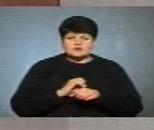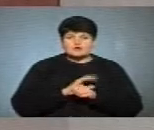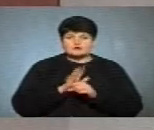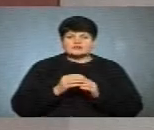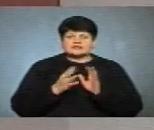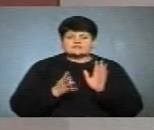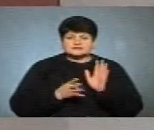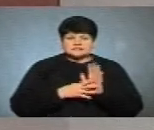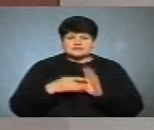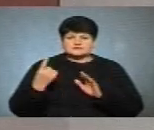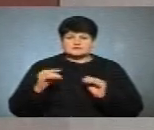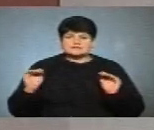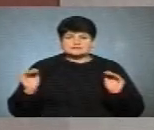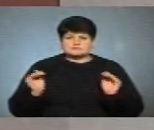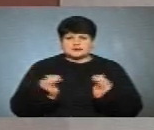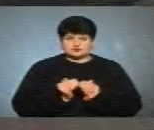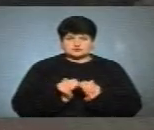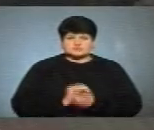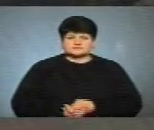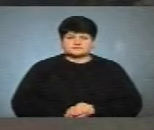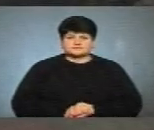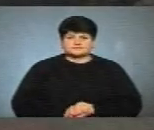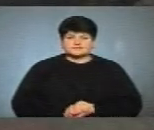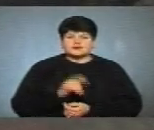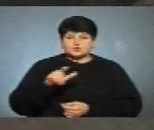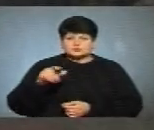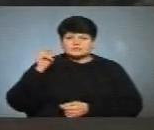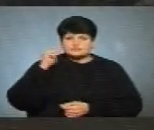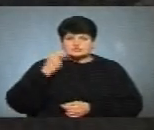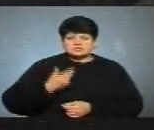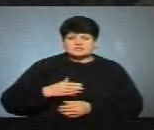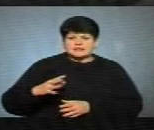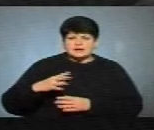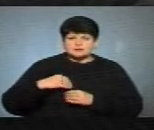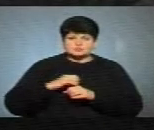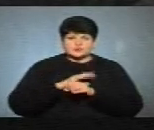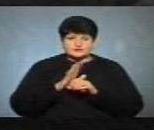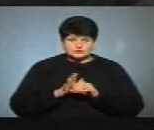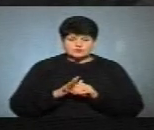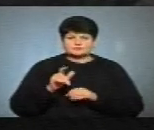COVID-19 в області зменшується. Люди навчилися жити з коронавірусом. Люди вже